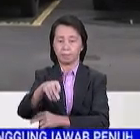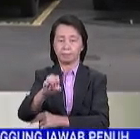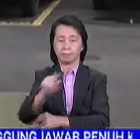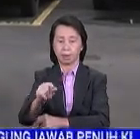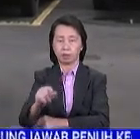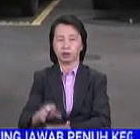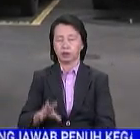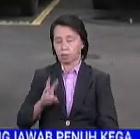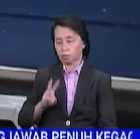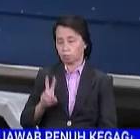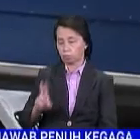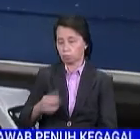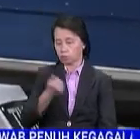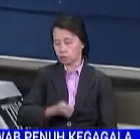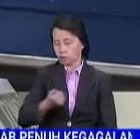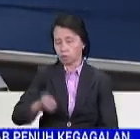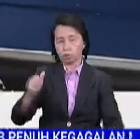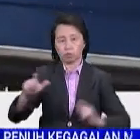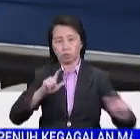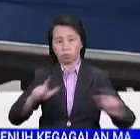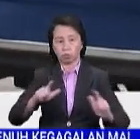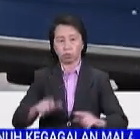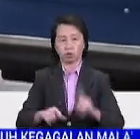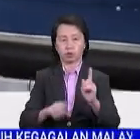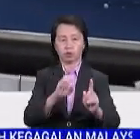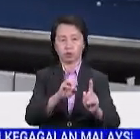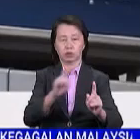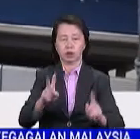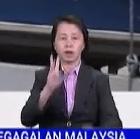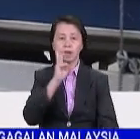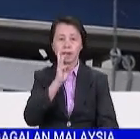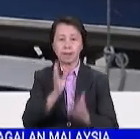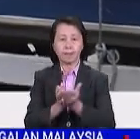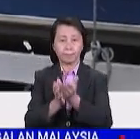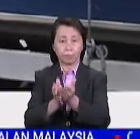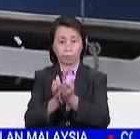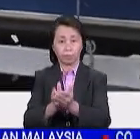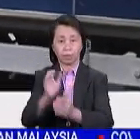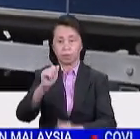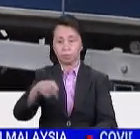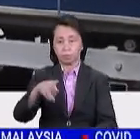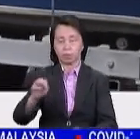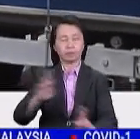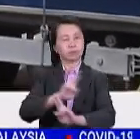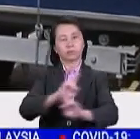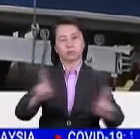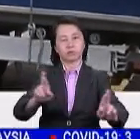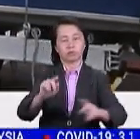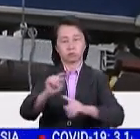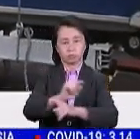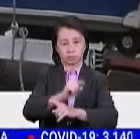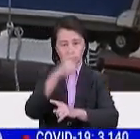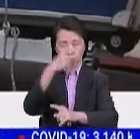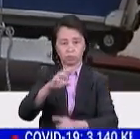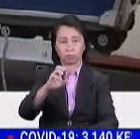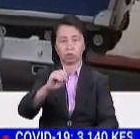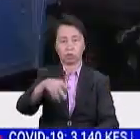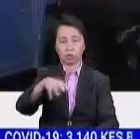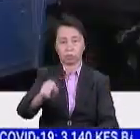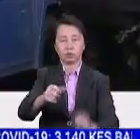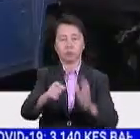Sebanyak 62 aset darat dan 111 aset air APM juga siap siaga digunakan untuk